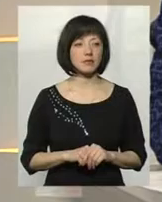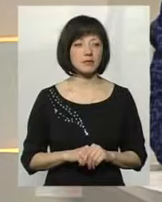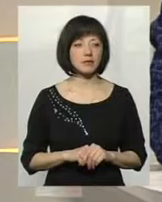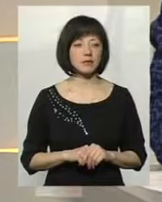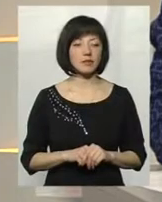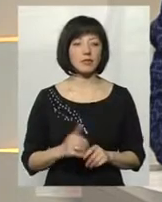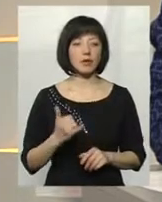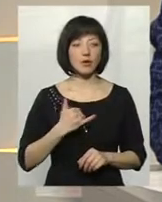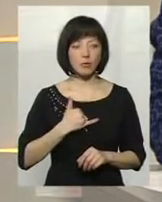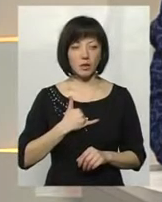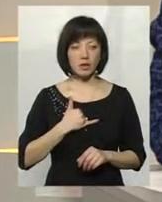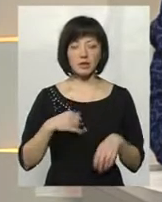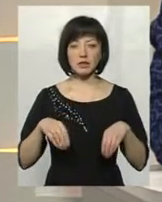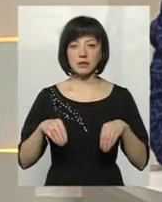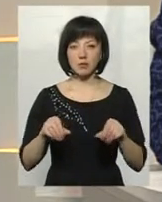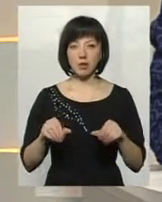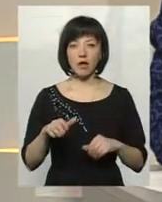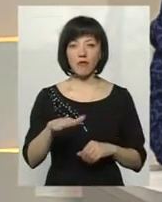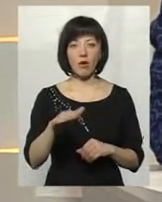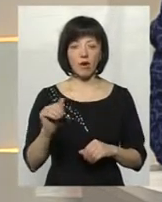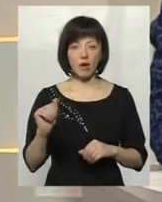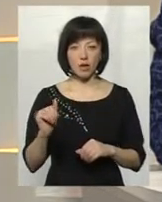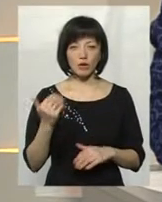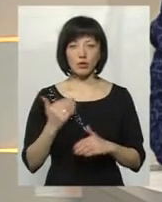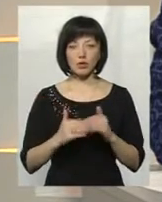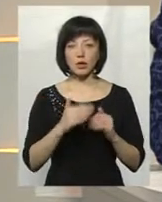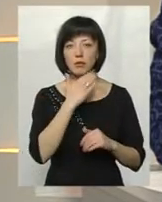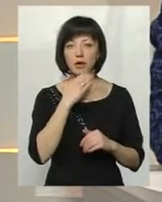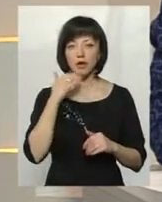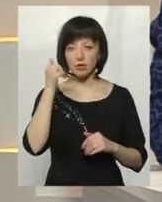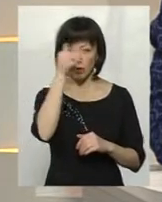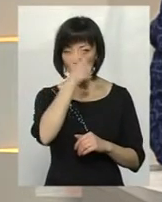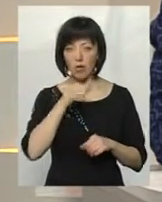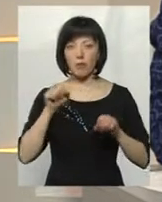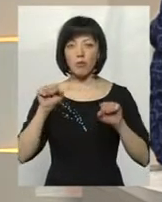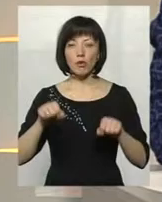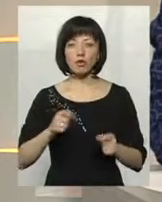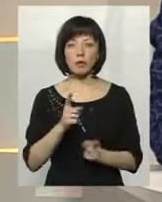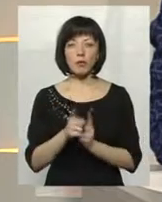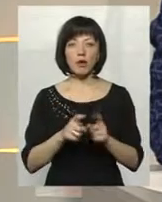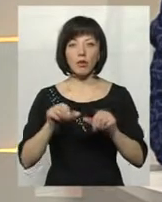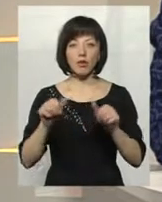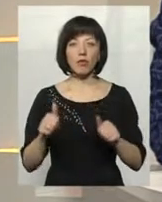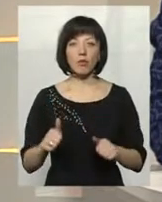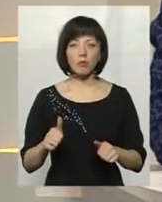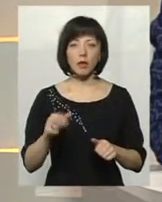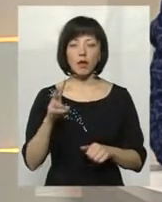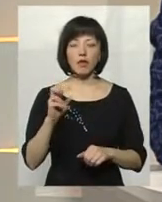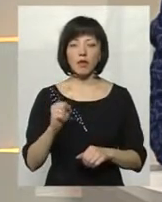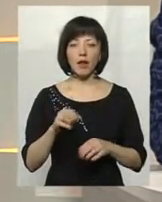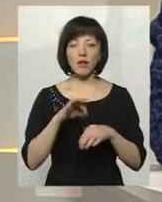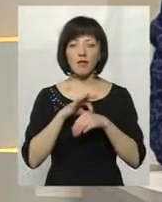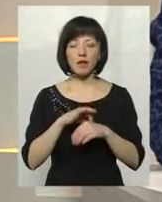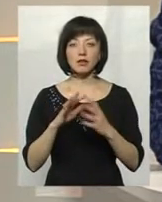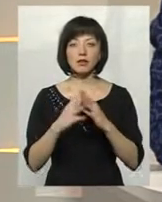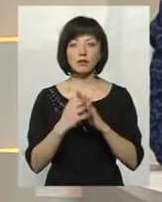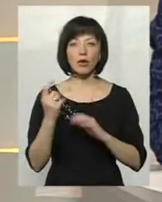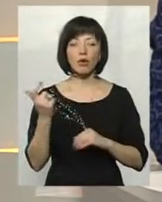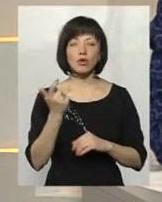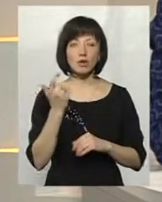У мене земля в оренді вже багато років. А може її переоформити на ведення сільського господарства хоча